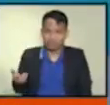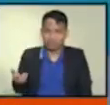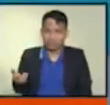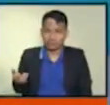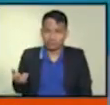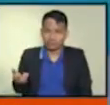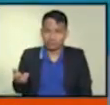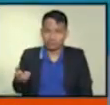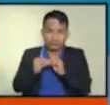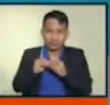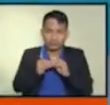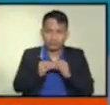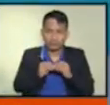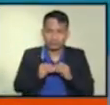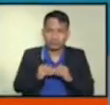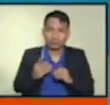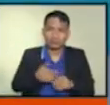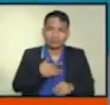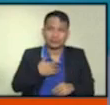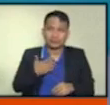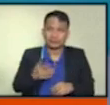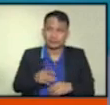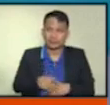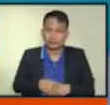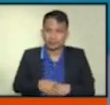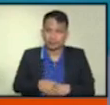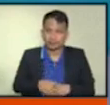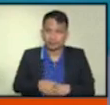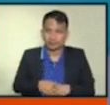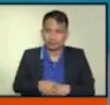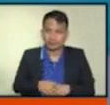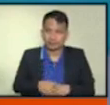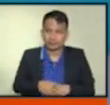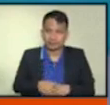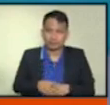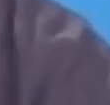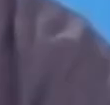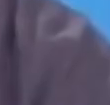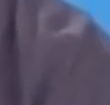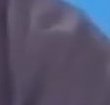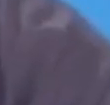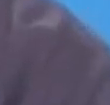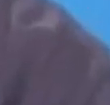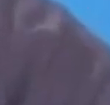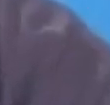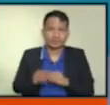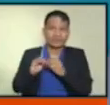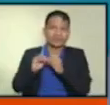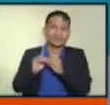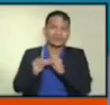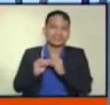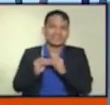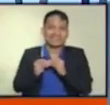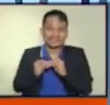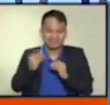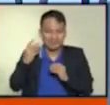mo. Naghahalikan sila, sir. Paano mo na naman naghahalikan? Hindi ko alam, sir, kasi ganun, no. Ganun, no.